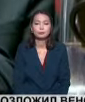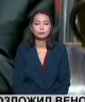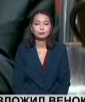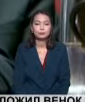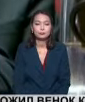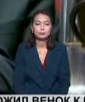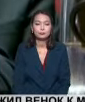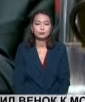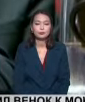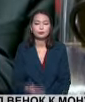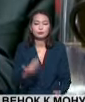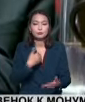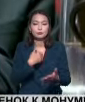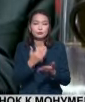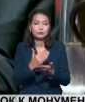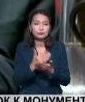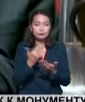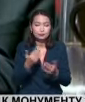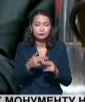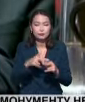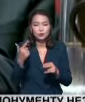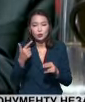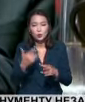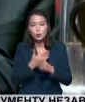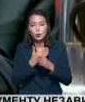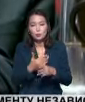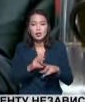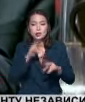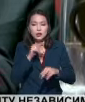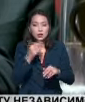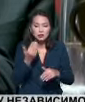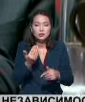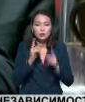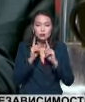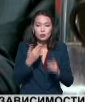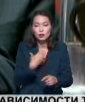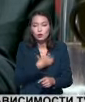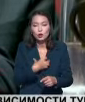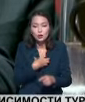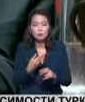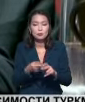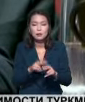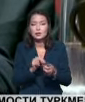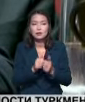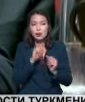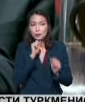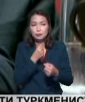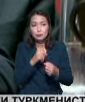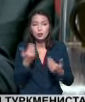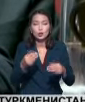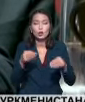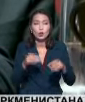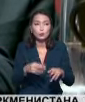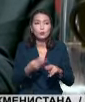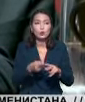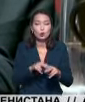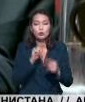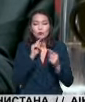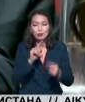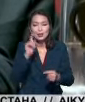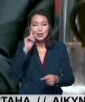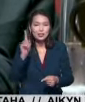Газа уже является адом, и гуманитарная помощь – это надежда на выживание. Роль БАПОР незаменима. Китай решительно выступает против того, чтобы